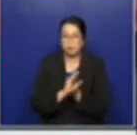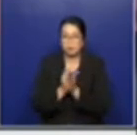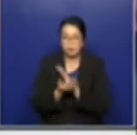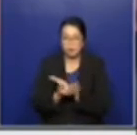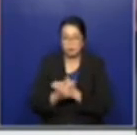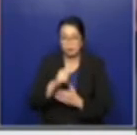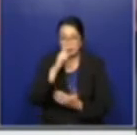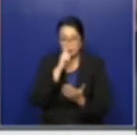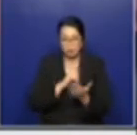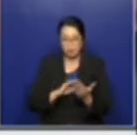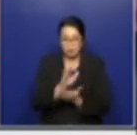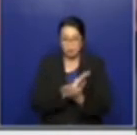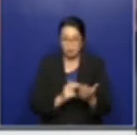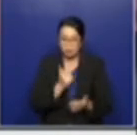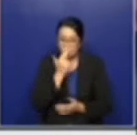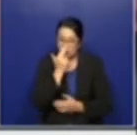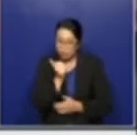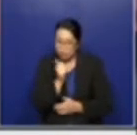นะครับถ้ามองในแง่ดี